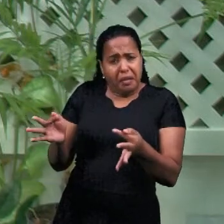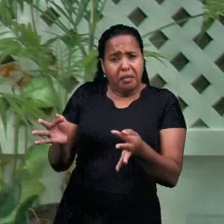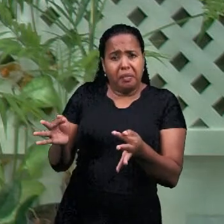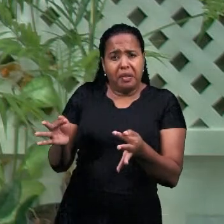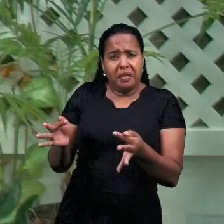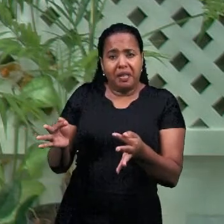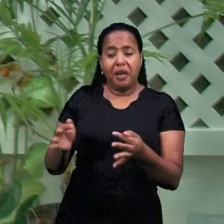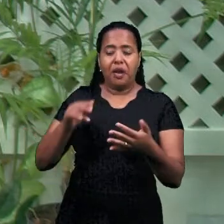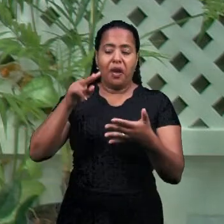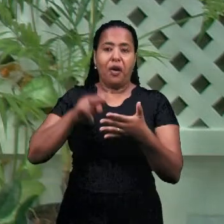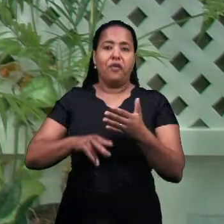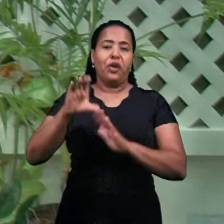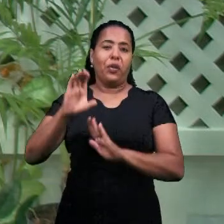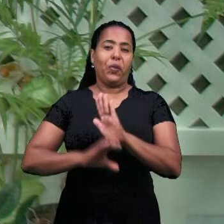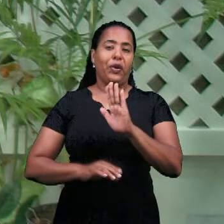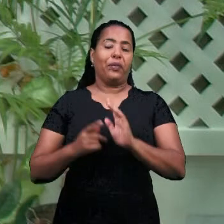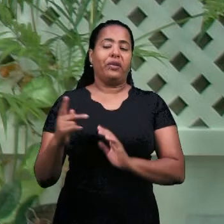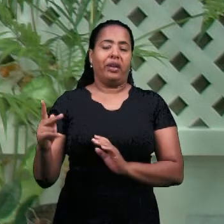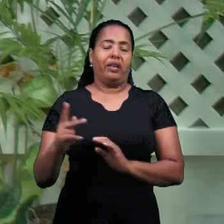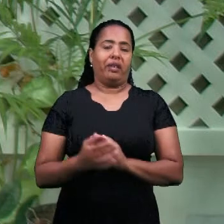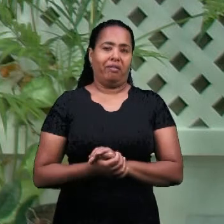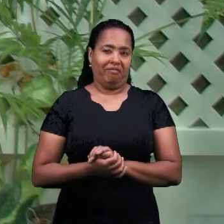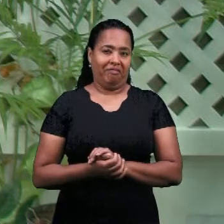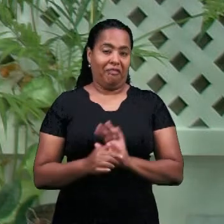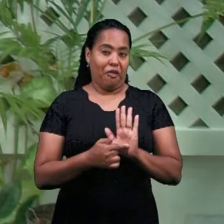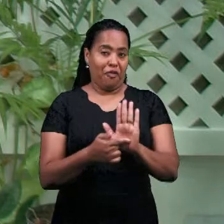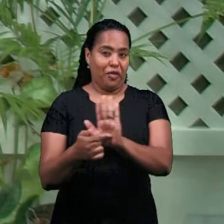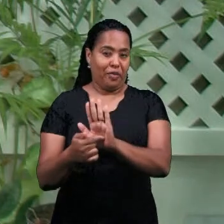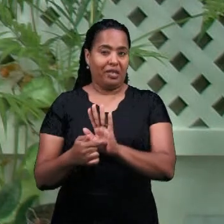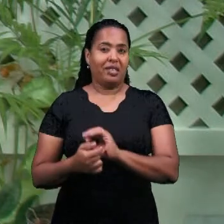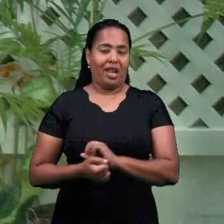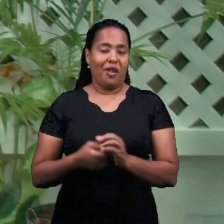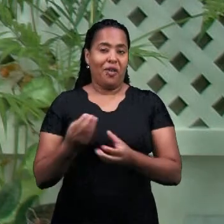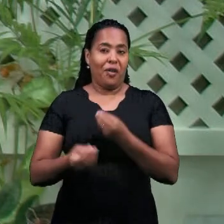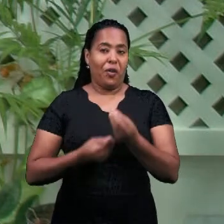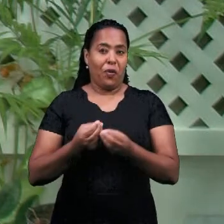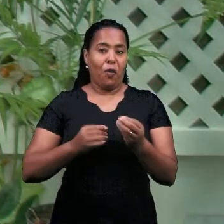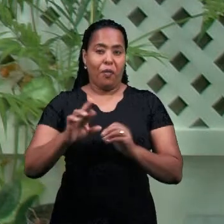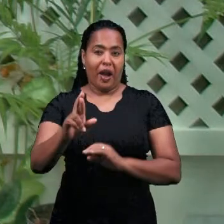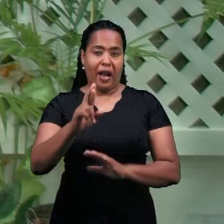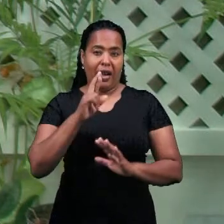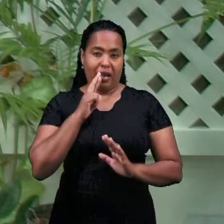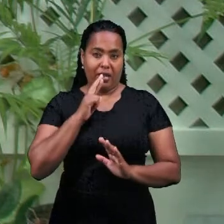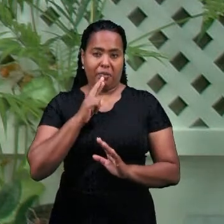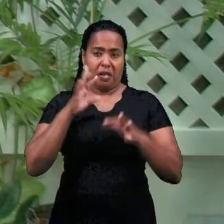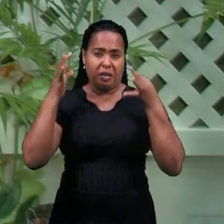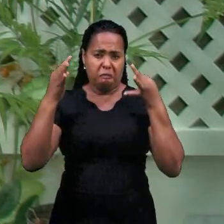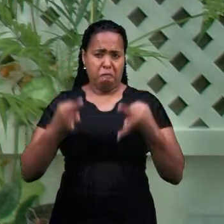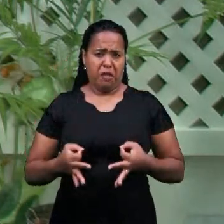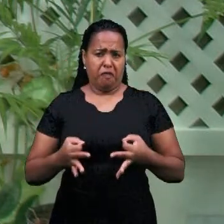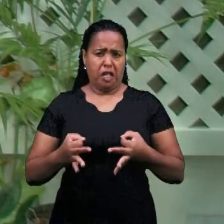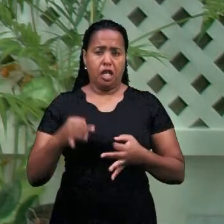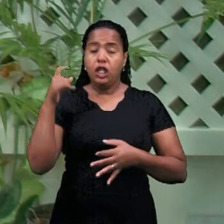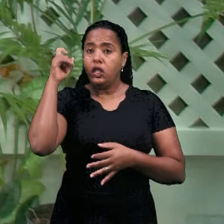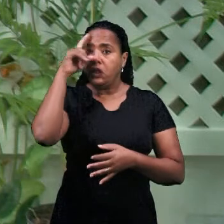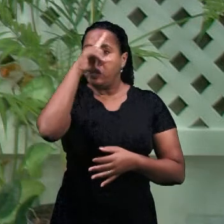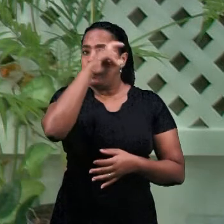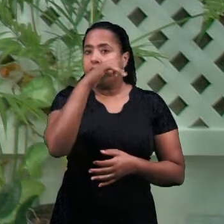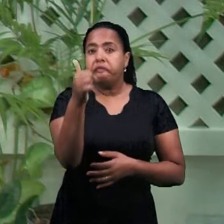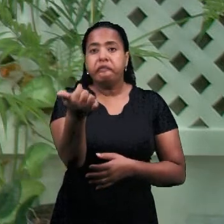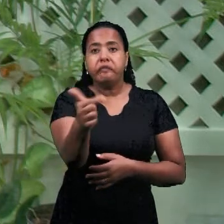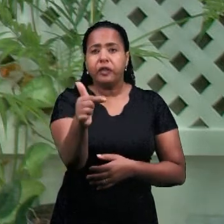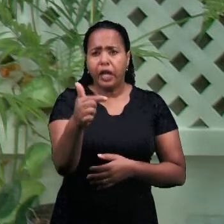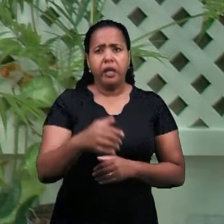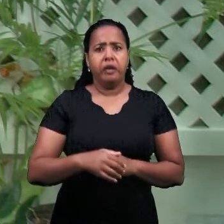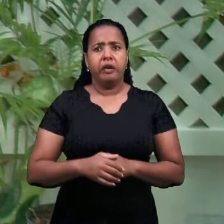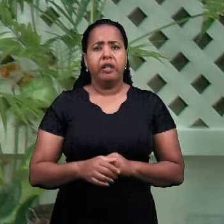celles qui sont les plus humbles, sont celles qui, des fois, ont plus de révélations. Je vais regarder les réponses qu'ils nous envoient, c'est